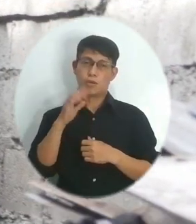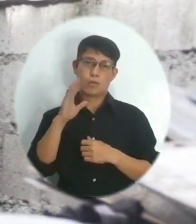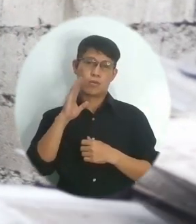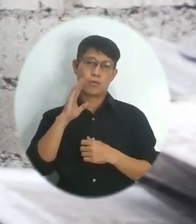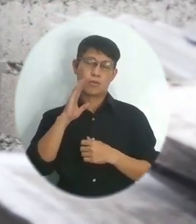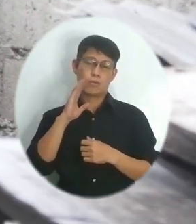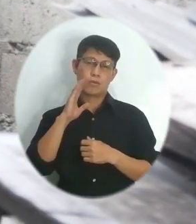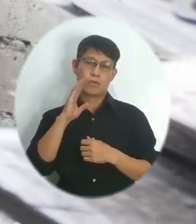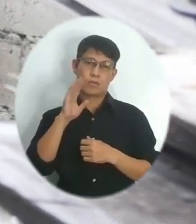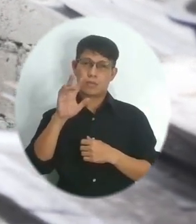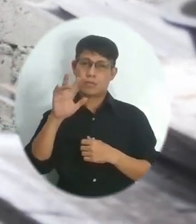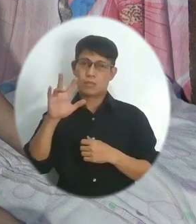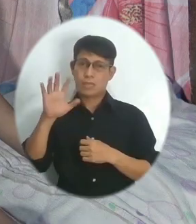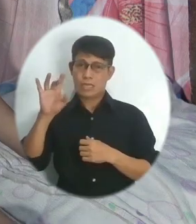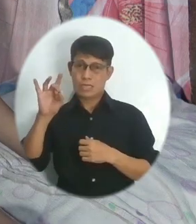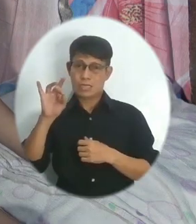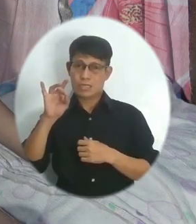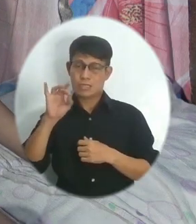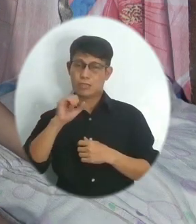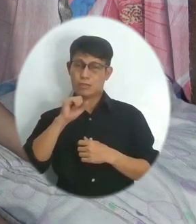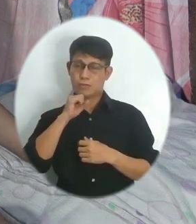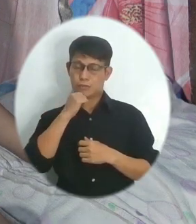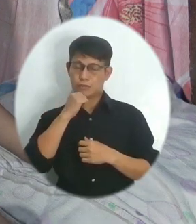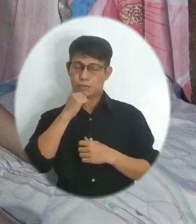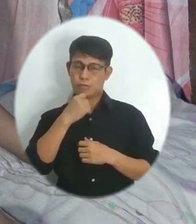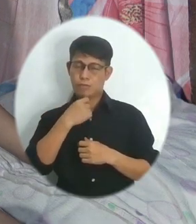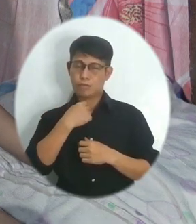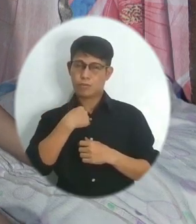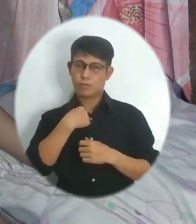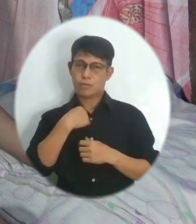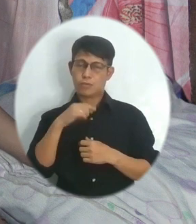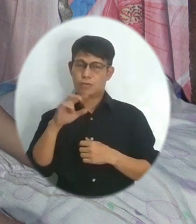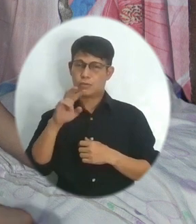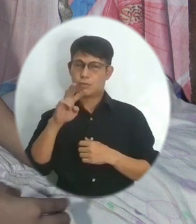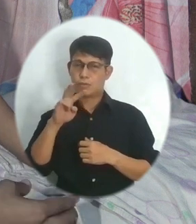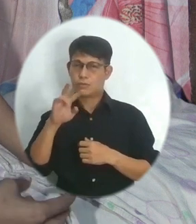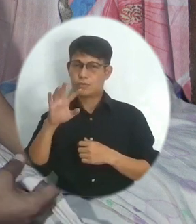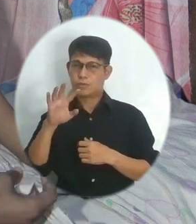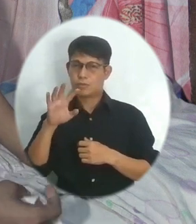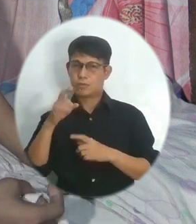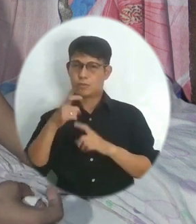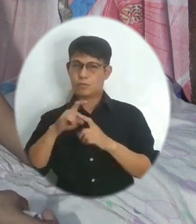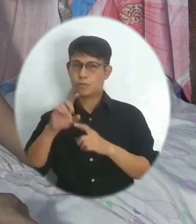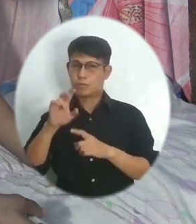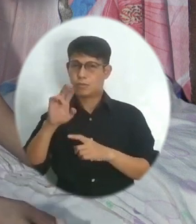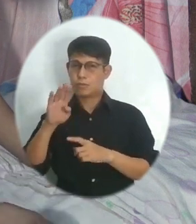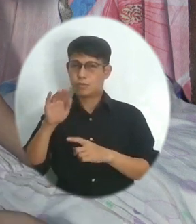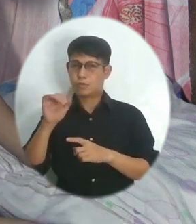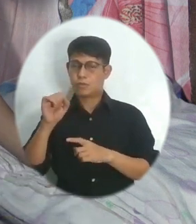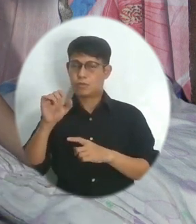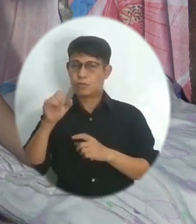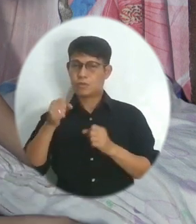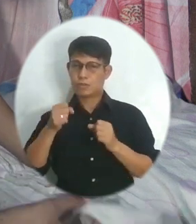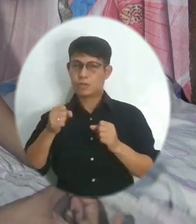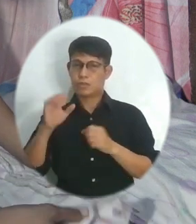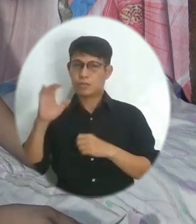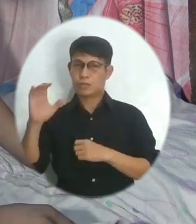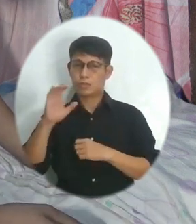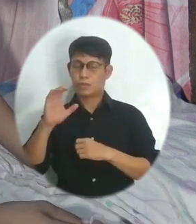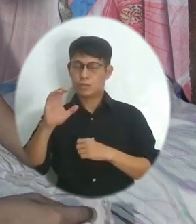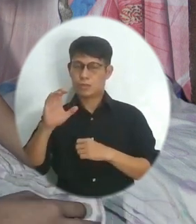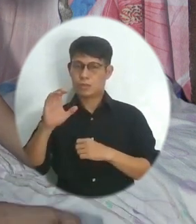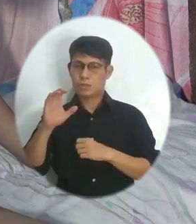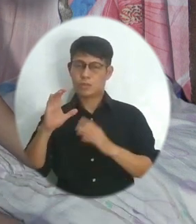Ako po si Bernadette Valentin, 38 years old, taga 2481 Ubas Street,